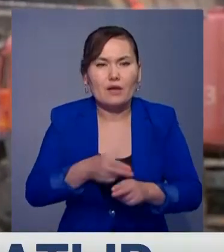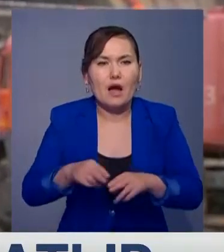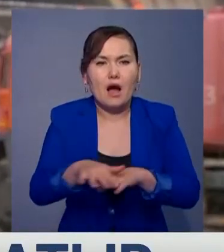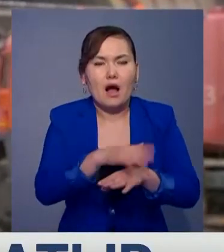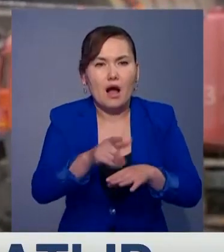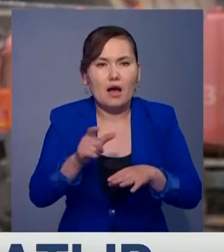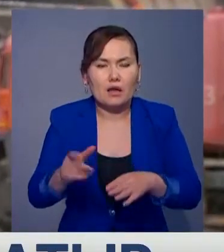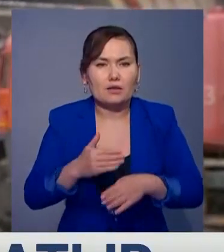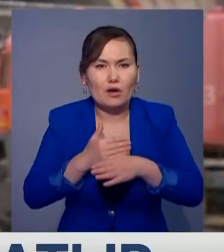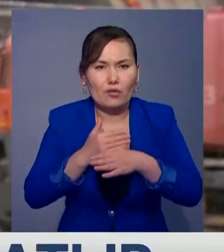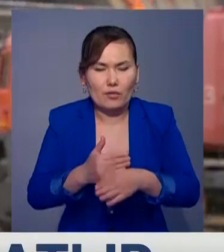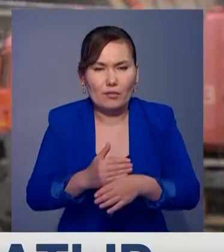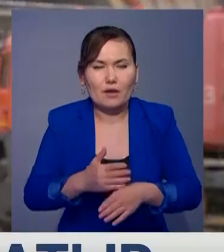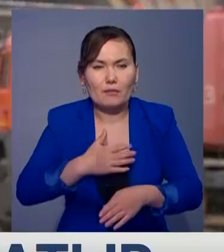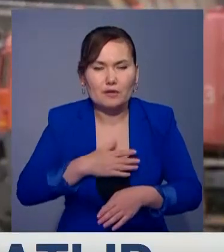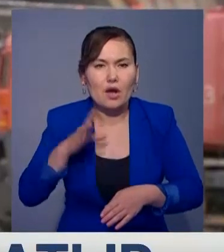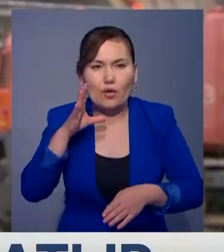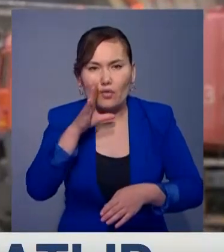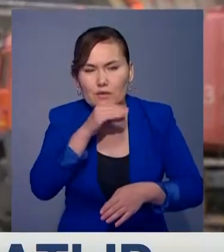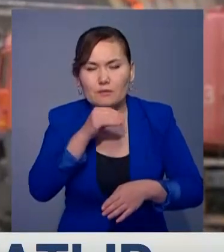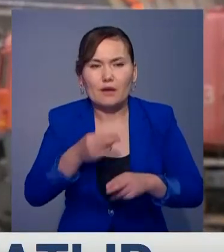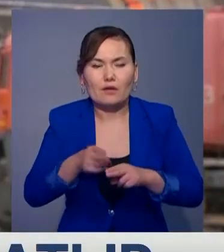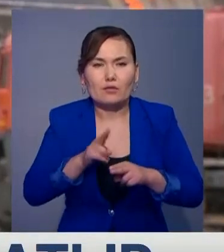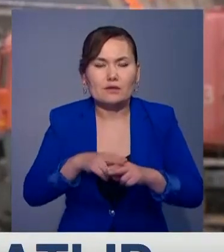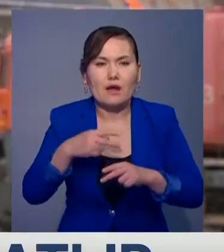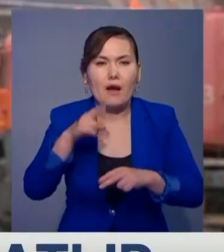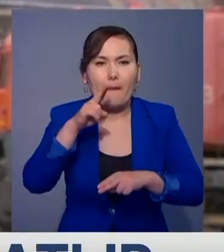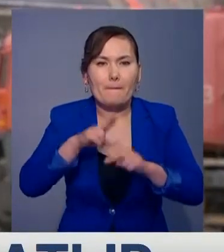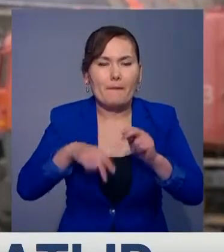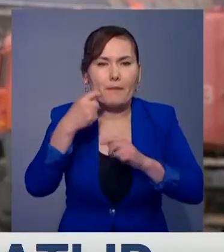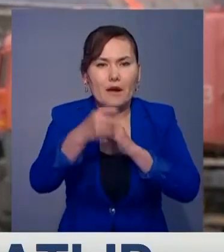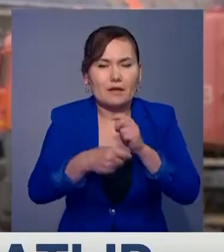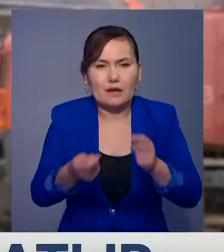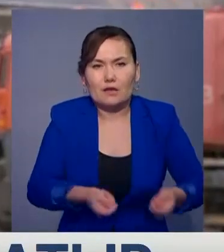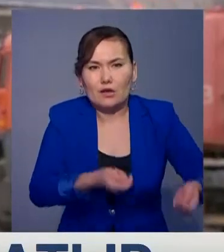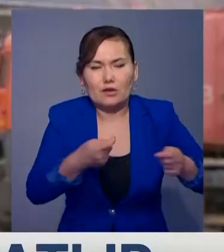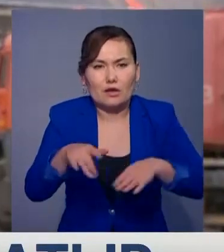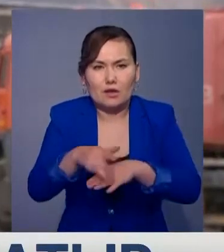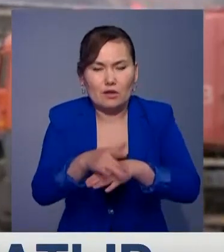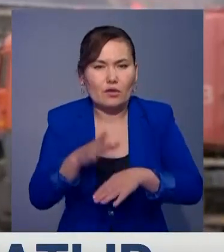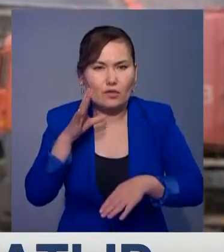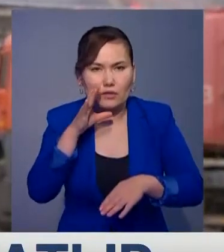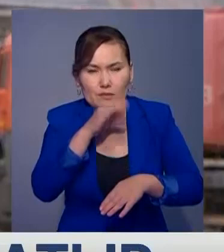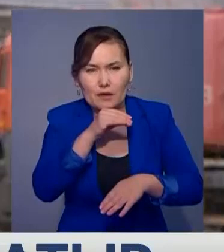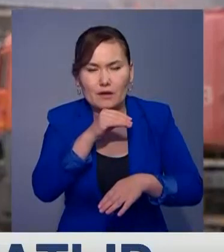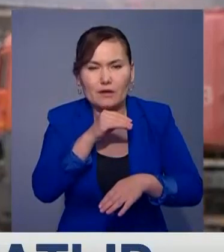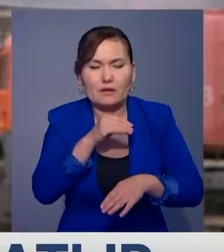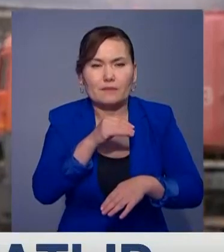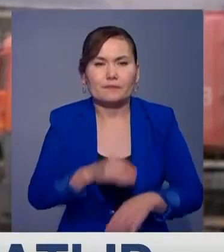көмегімен көп затын шығарып үлгеріп қалдық. Бірақ та көп заттар басқа складтарда құтқаруға мүмкін